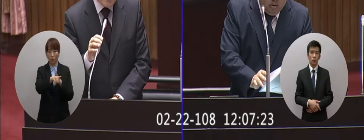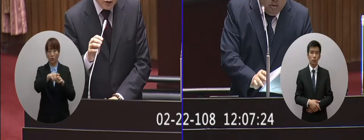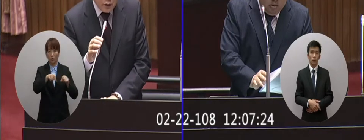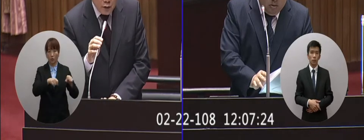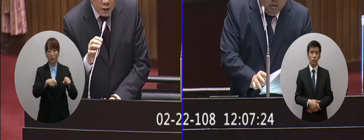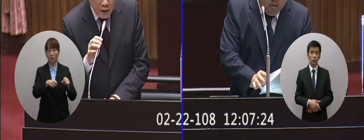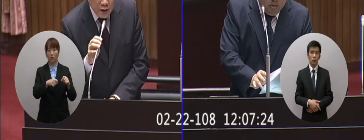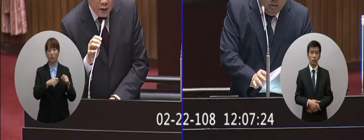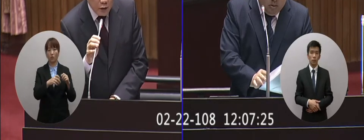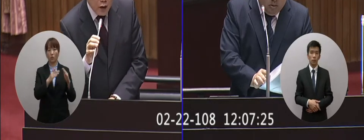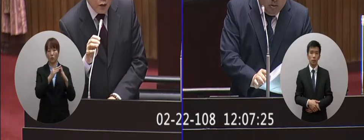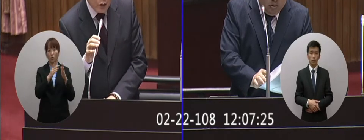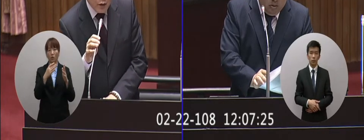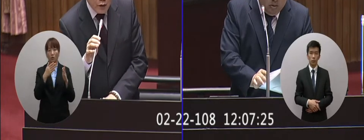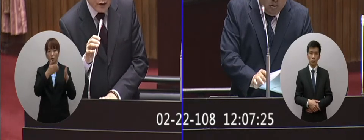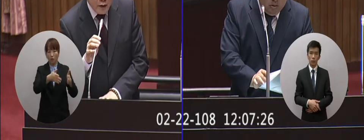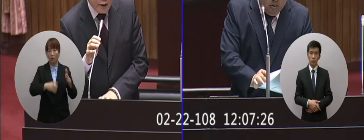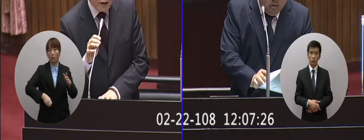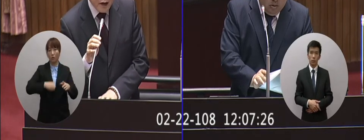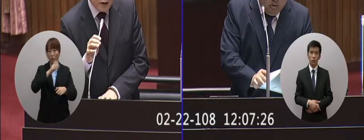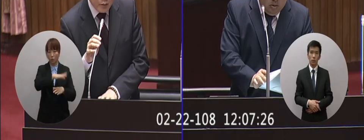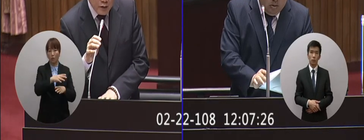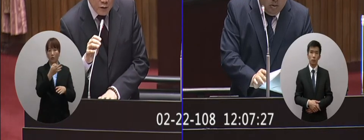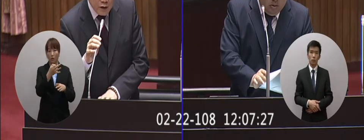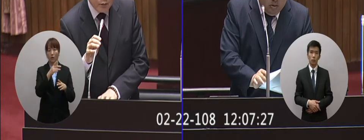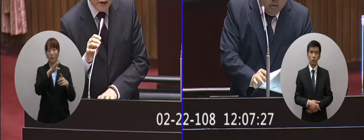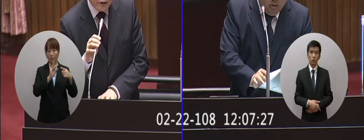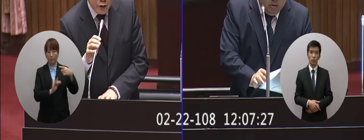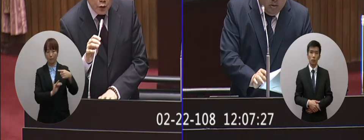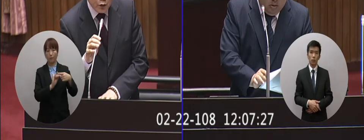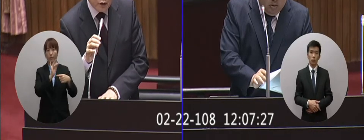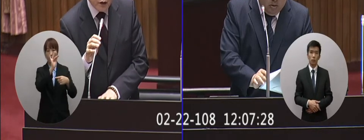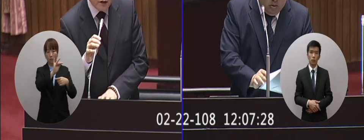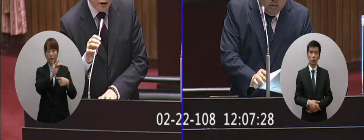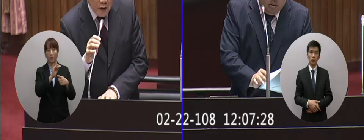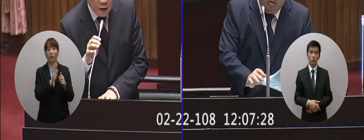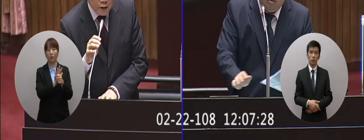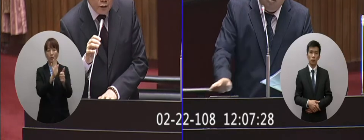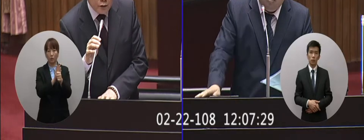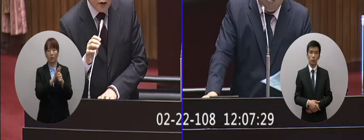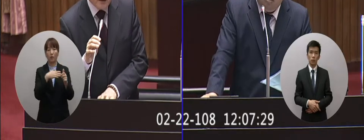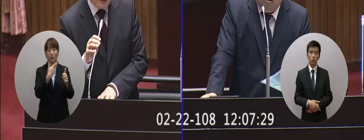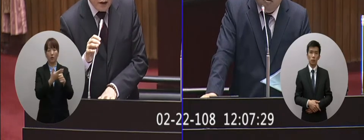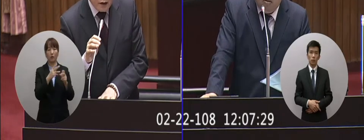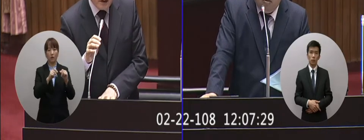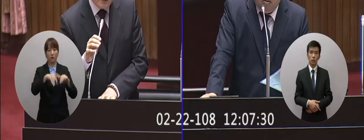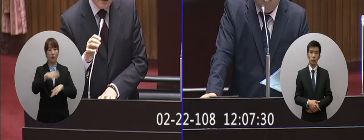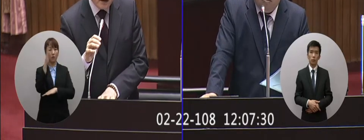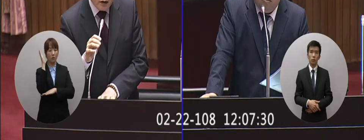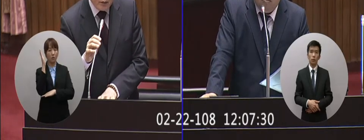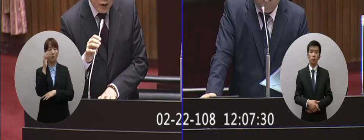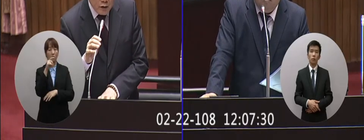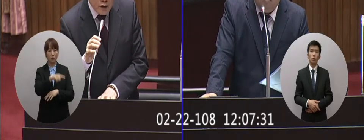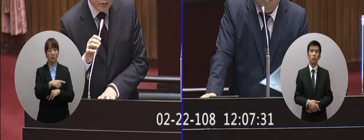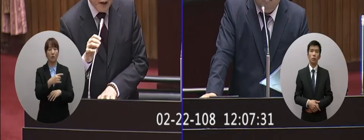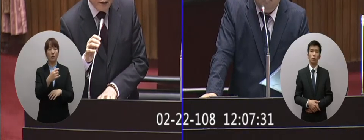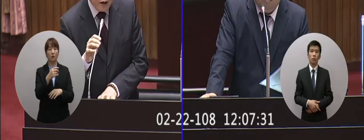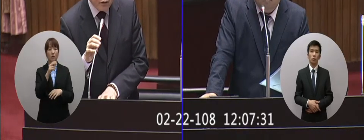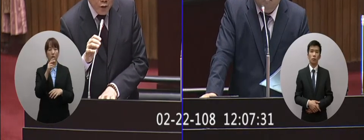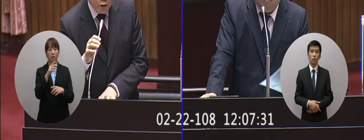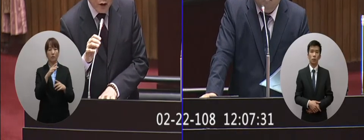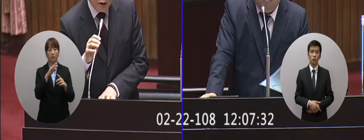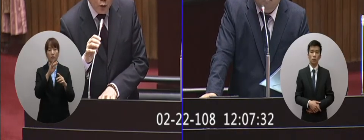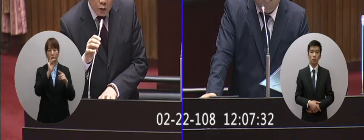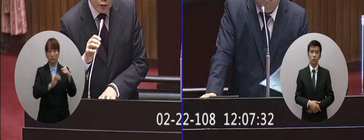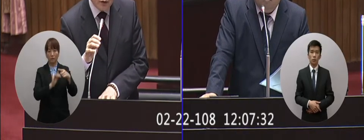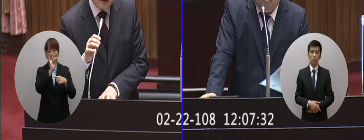啊去捐赠的话，我们会认定他是100%捐助给地方政府，那这个呢是可以100%